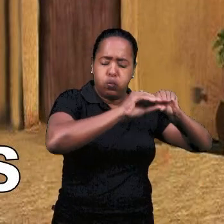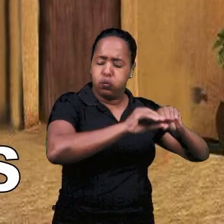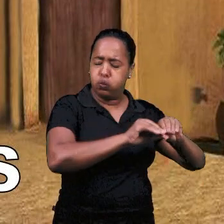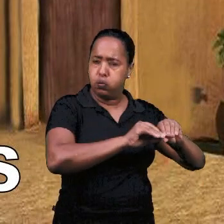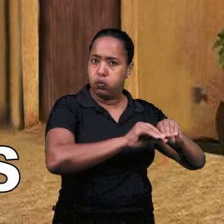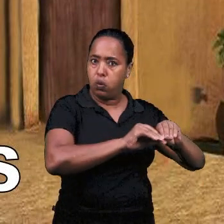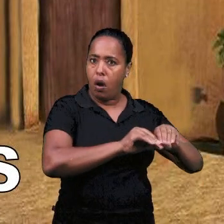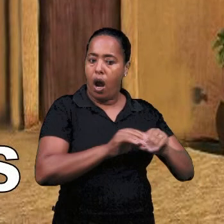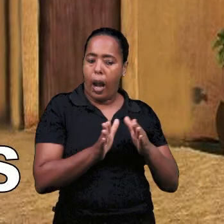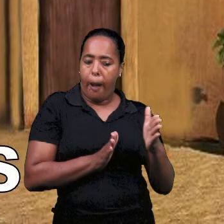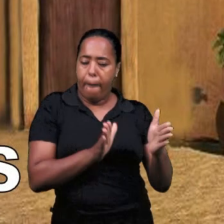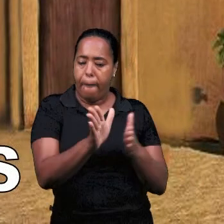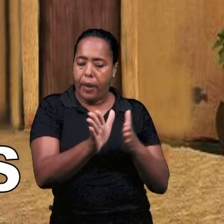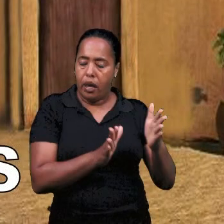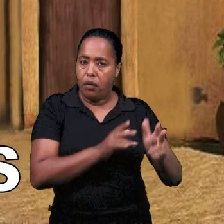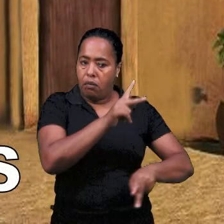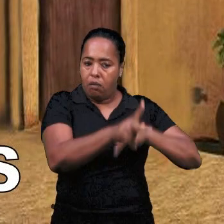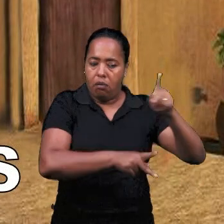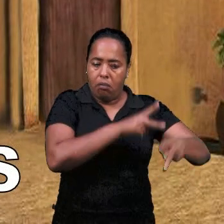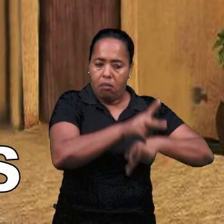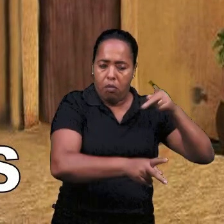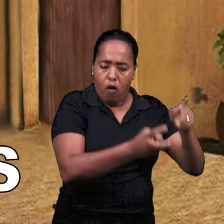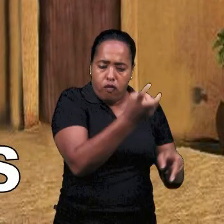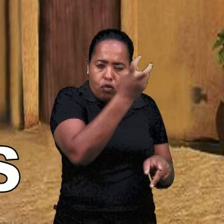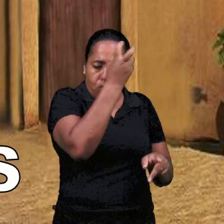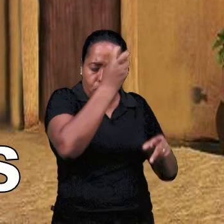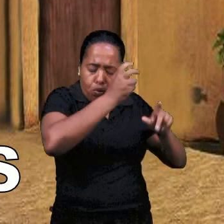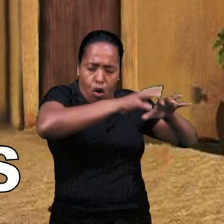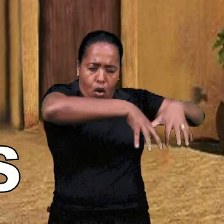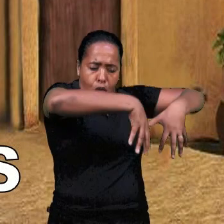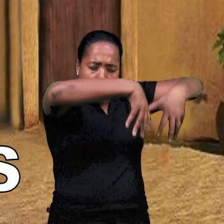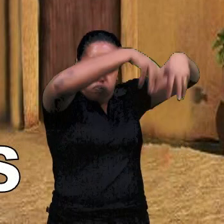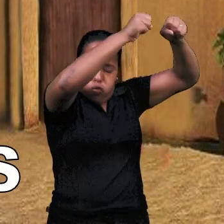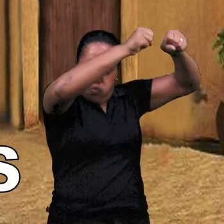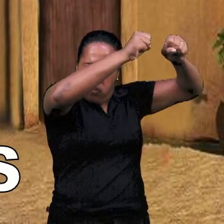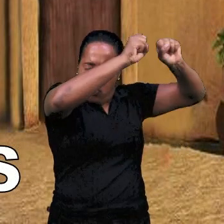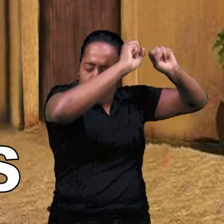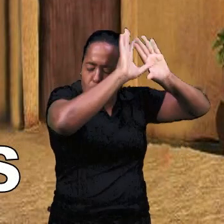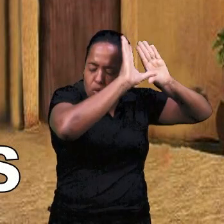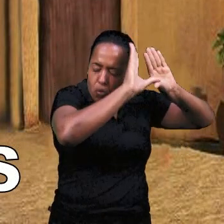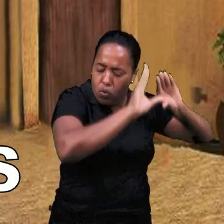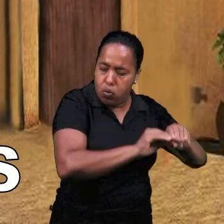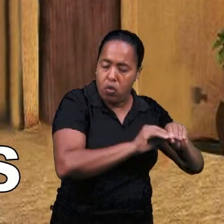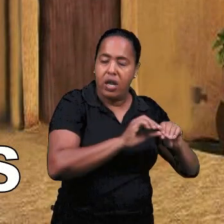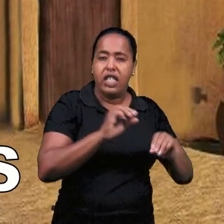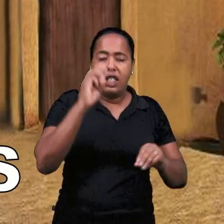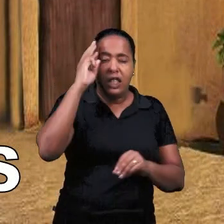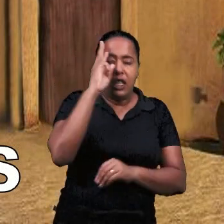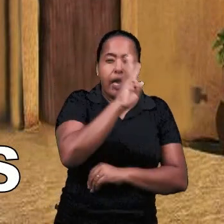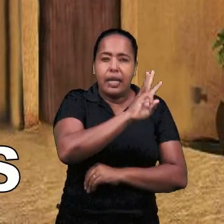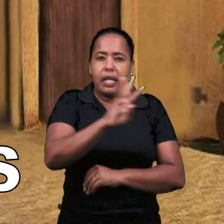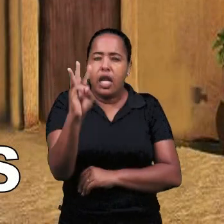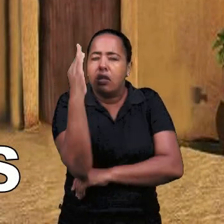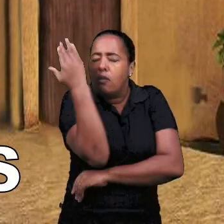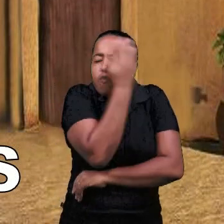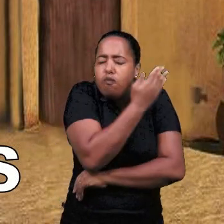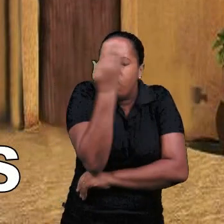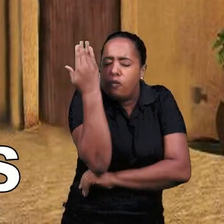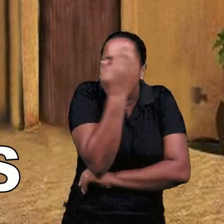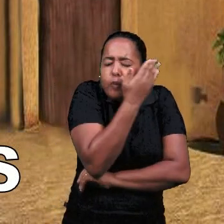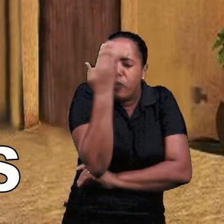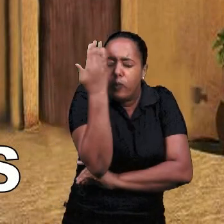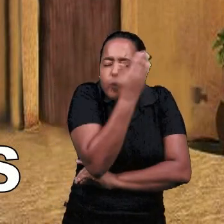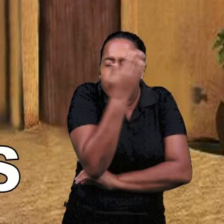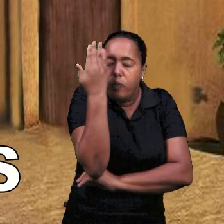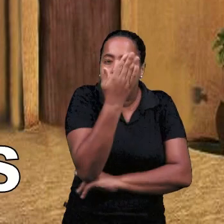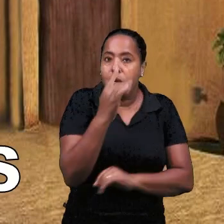9e plaie, la plaie des ténèbres, le moment où le peuple d'Égypte est resté tout en ténèbres pendant 3 jours. Personne ne voyait rien